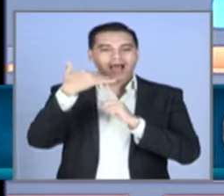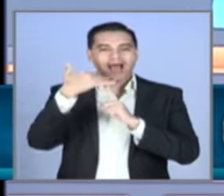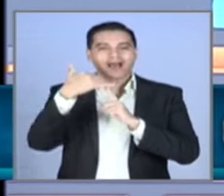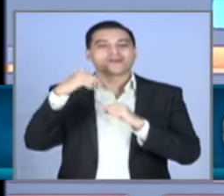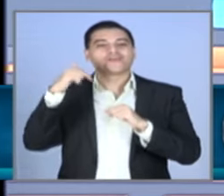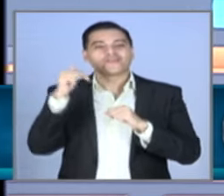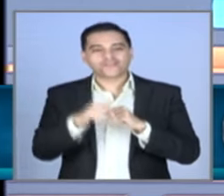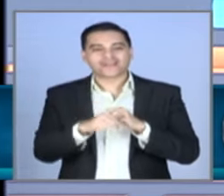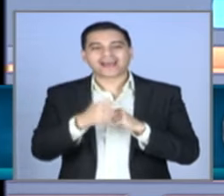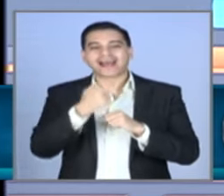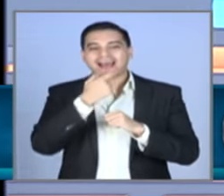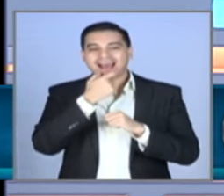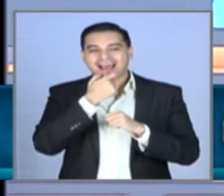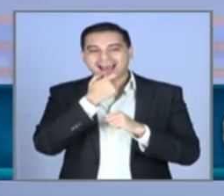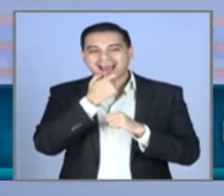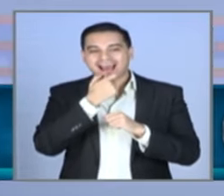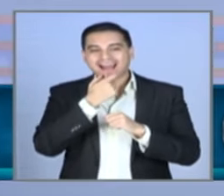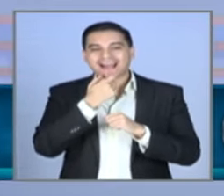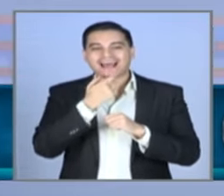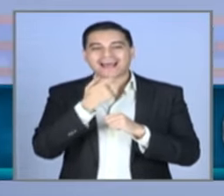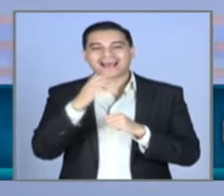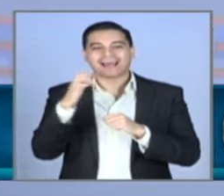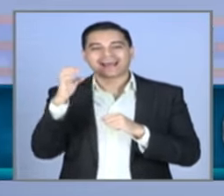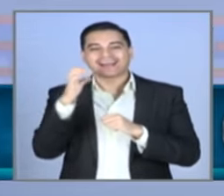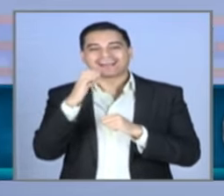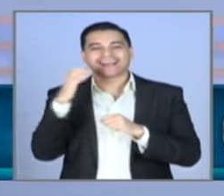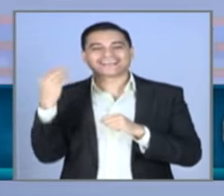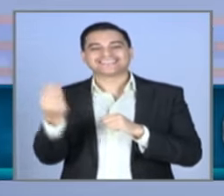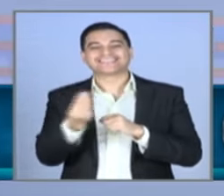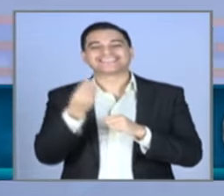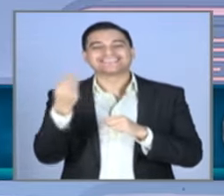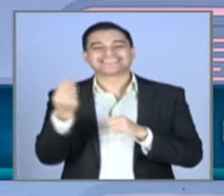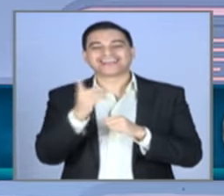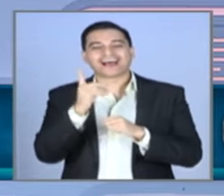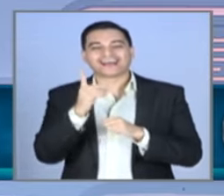منى فيها الأجانب تتسوح تتفسح.